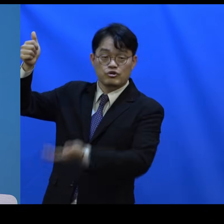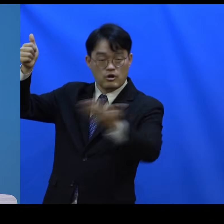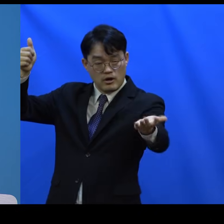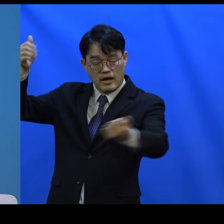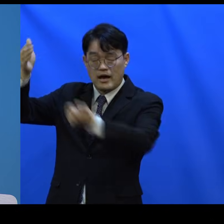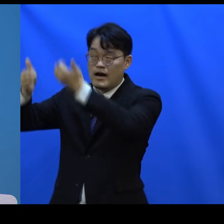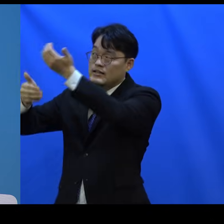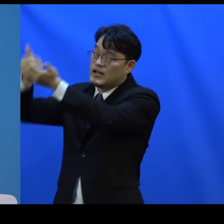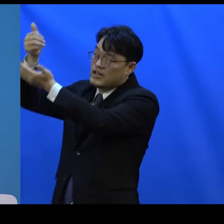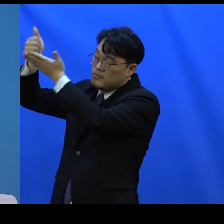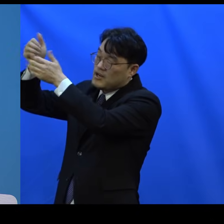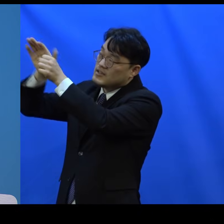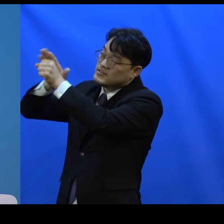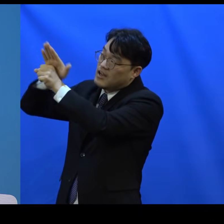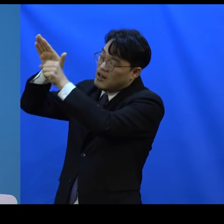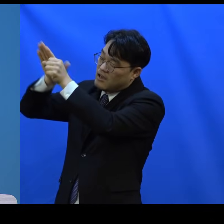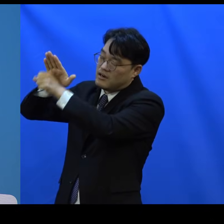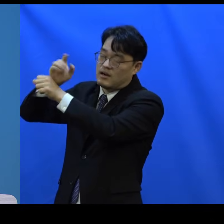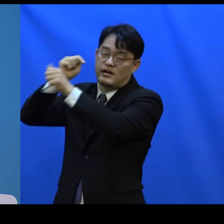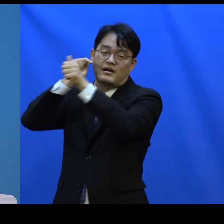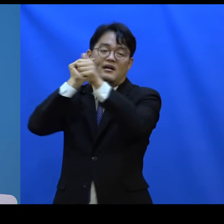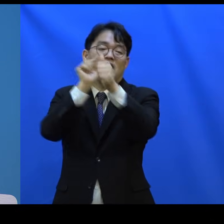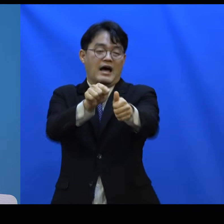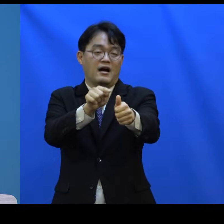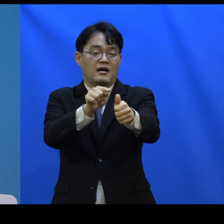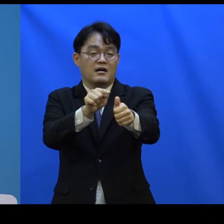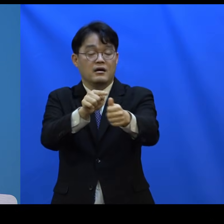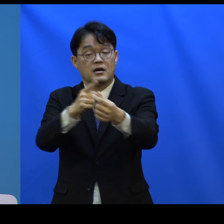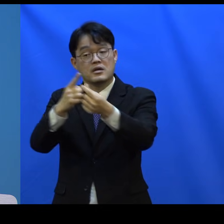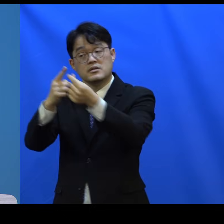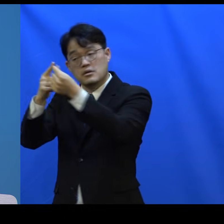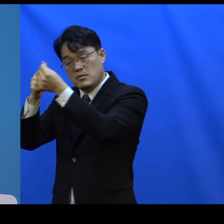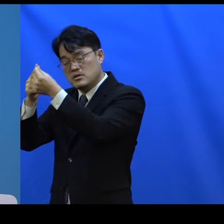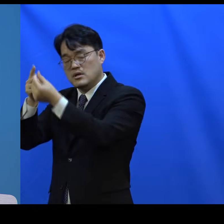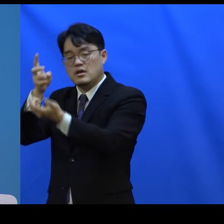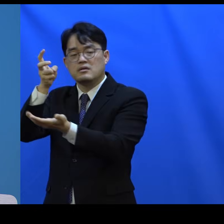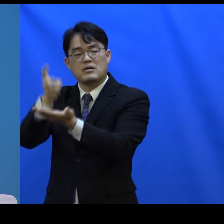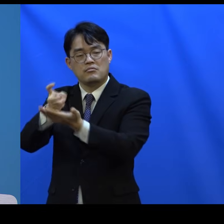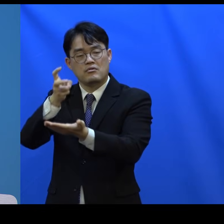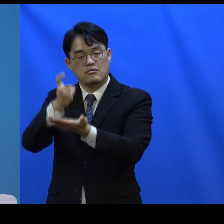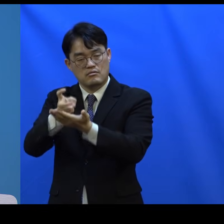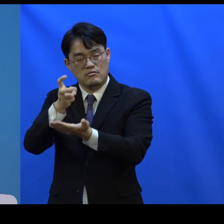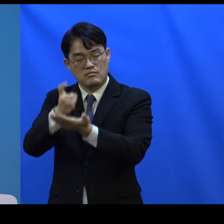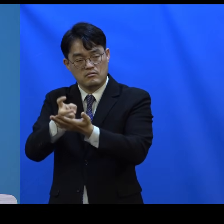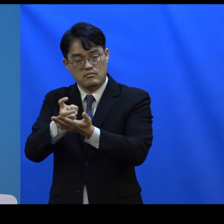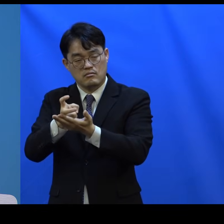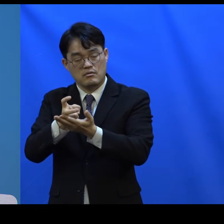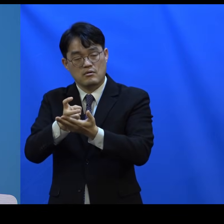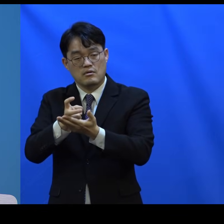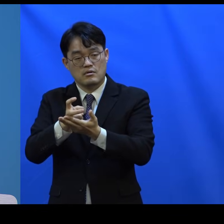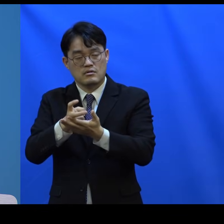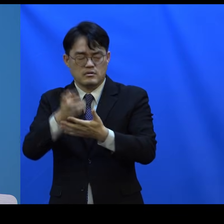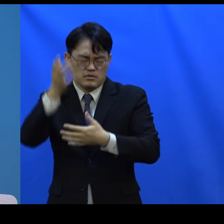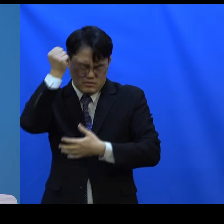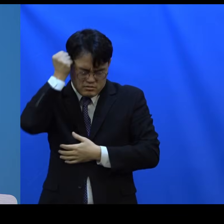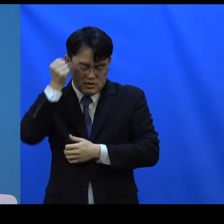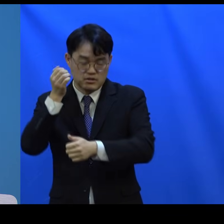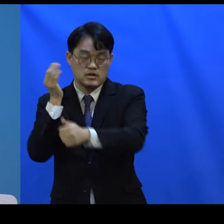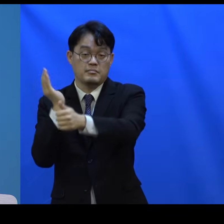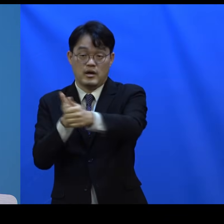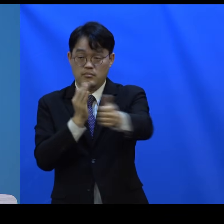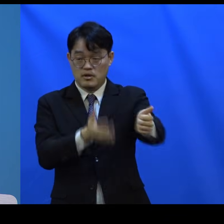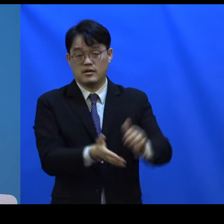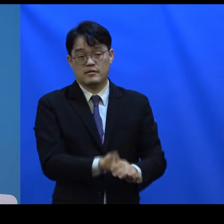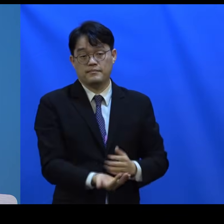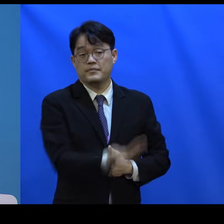기둥입니다. 이게 거대한 기둥. 어떻게 하면 내가 하나님을 사랑할 것인가가 우리의 삶의 최고의 관심이요 초점이